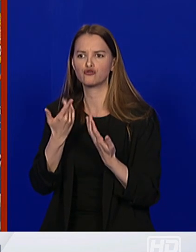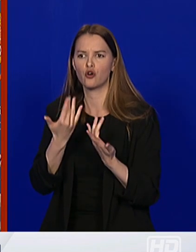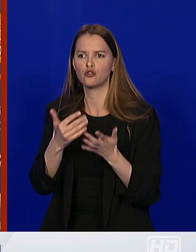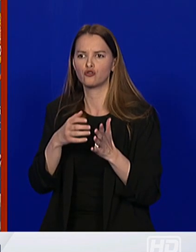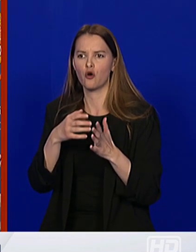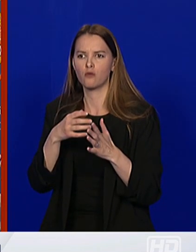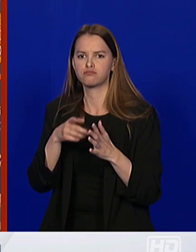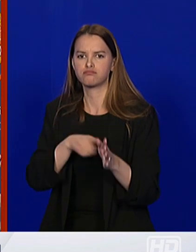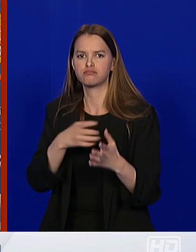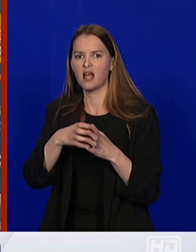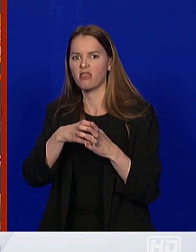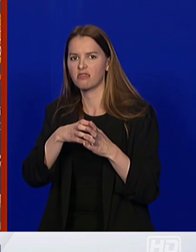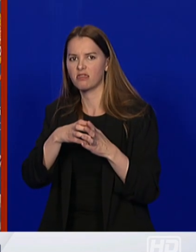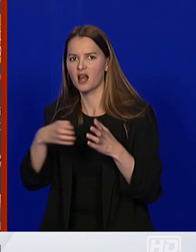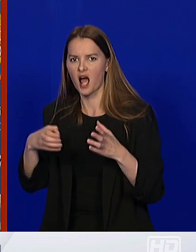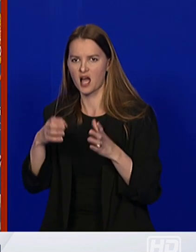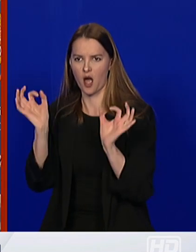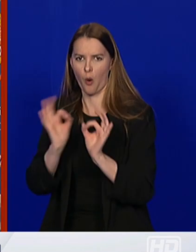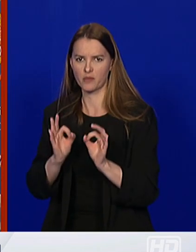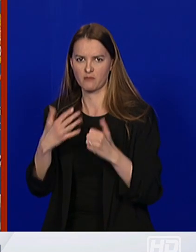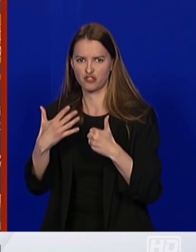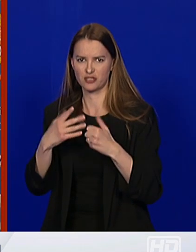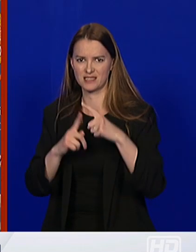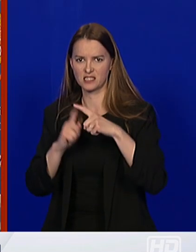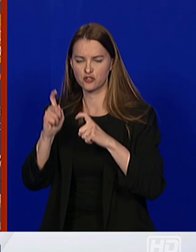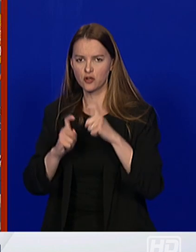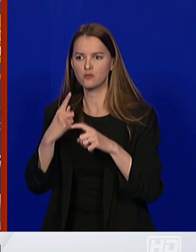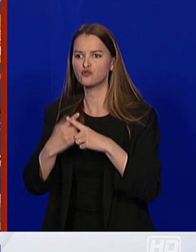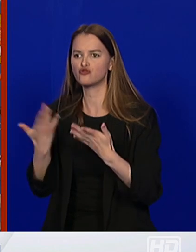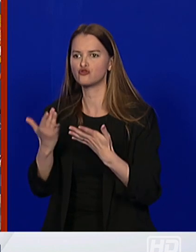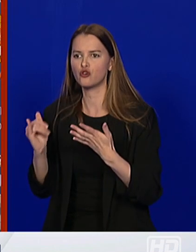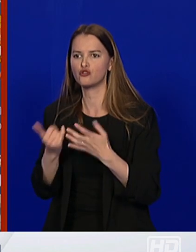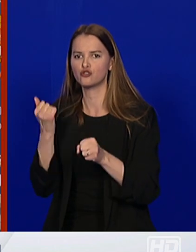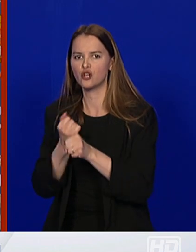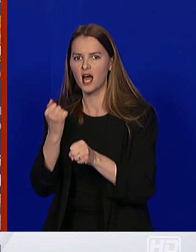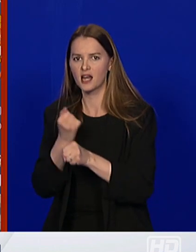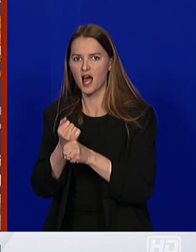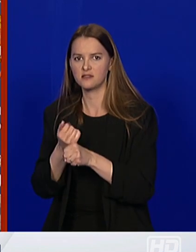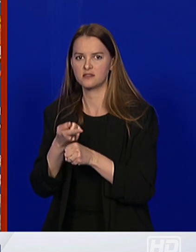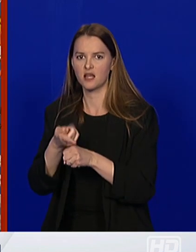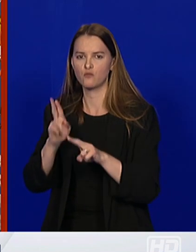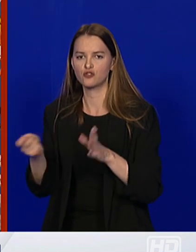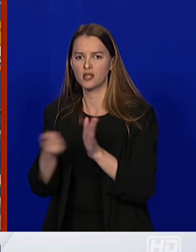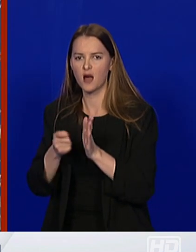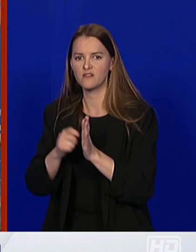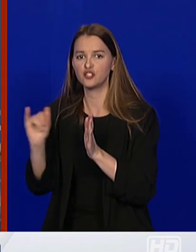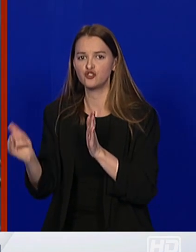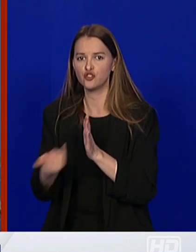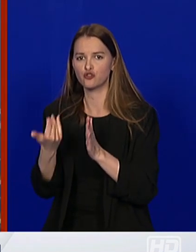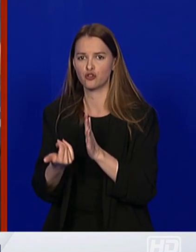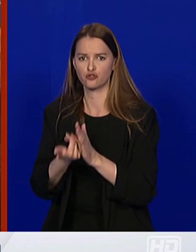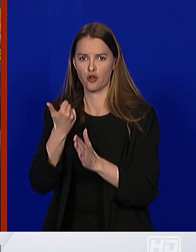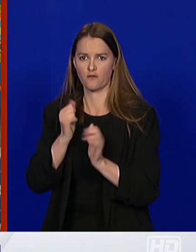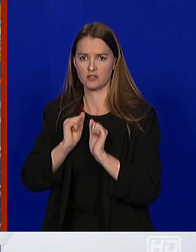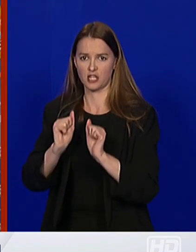i socijalnim ustanovama i koji se koraci još čine kako bi se dobavilo zapravo još zaštitne opreme, ali